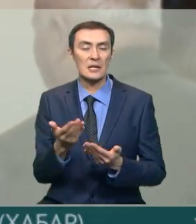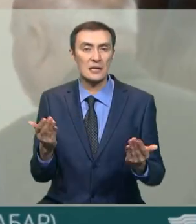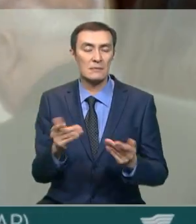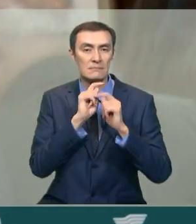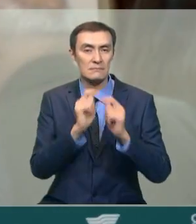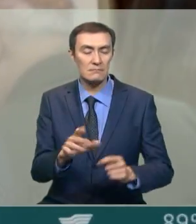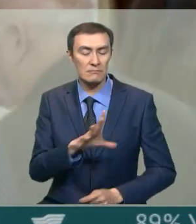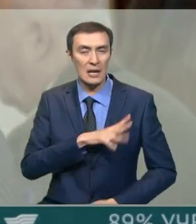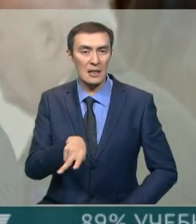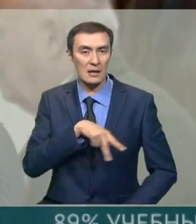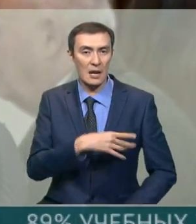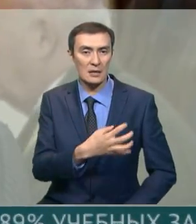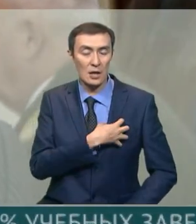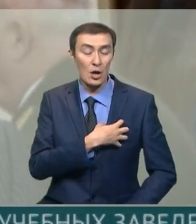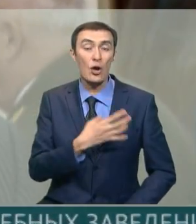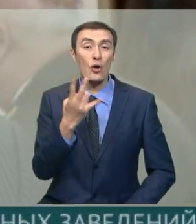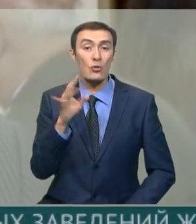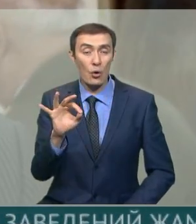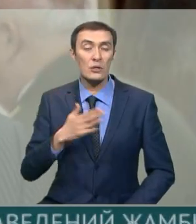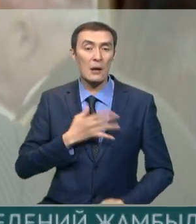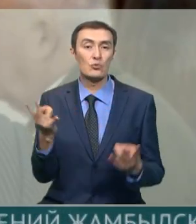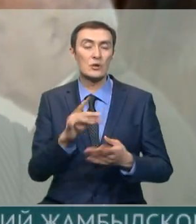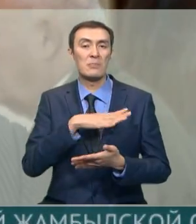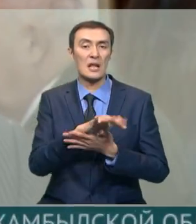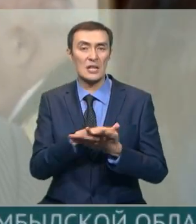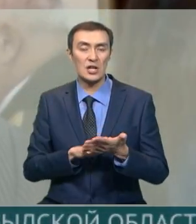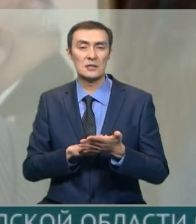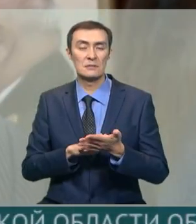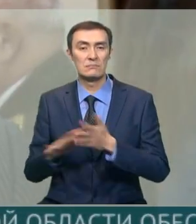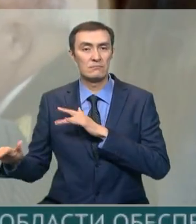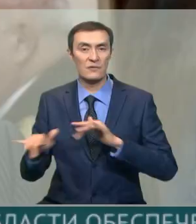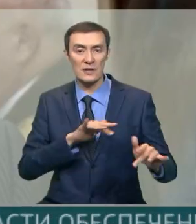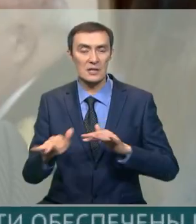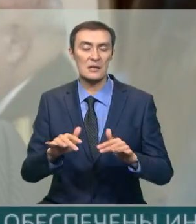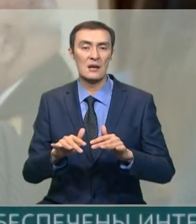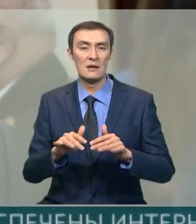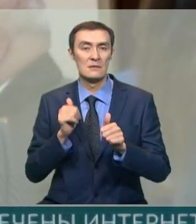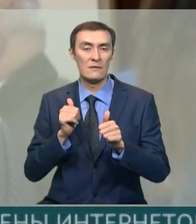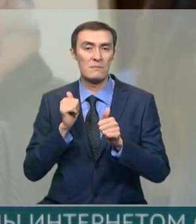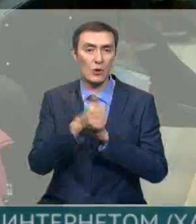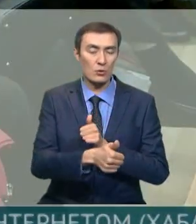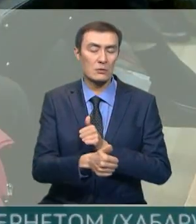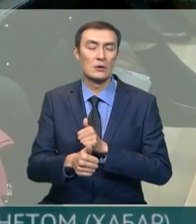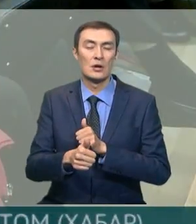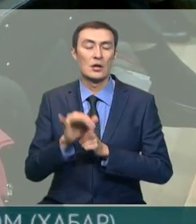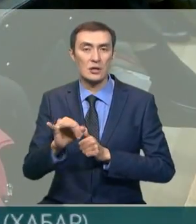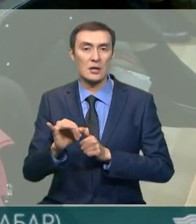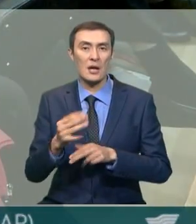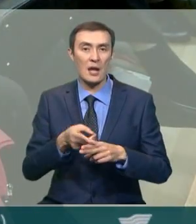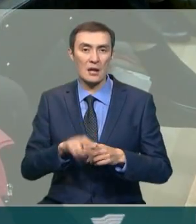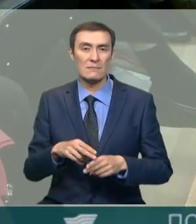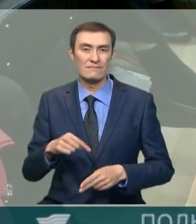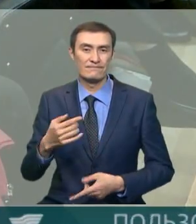Но нам надо было двигаться еще дальше по Восточной Пруссии. Я по